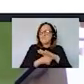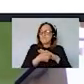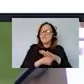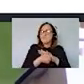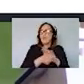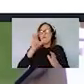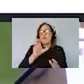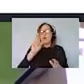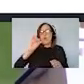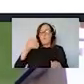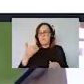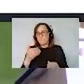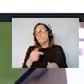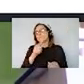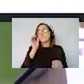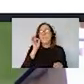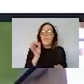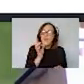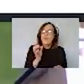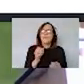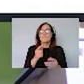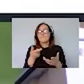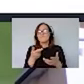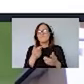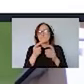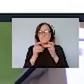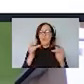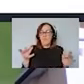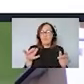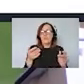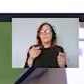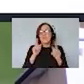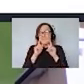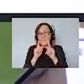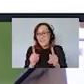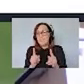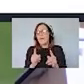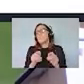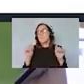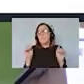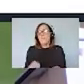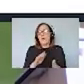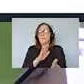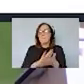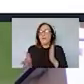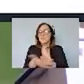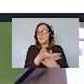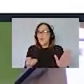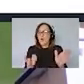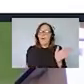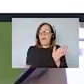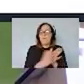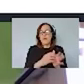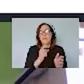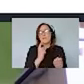Skype'a, na link, gdzie korzystamy tylko z wygenerowania linku, tak naprawdę mogę bez ściągania aplikacji korzystać z